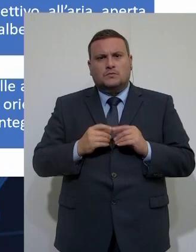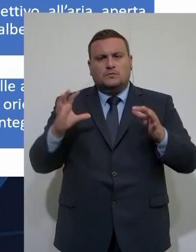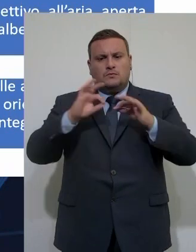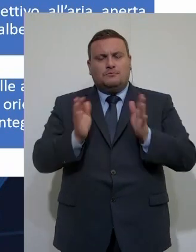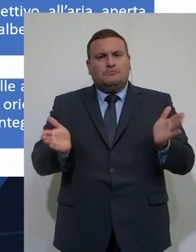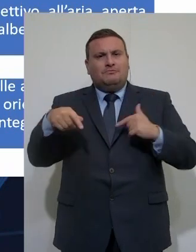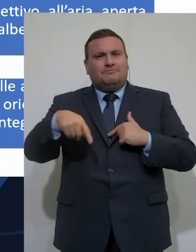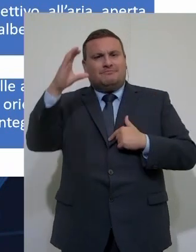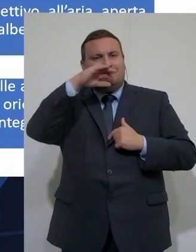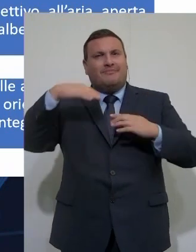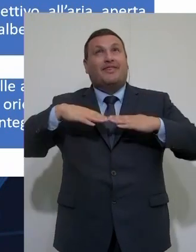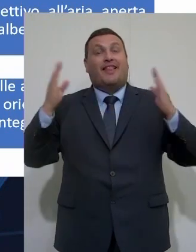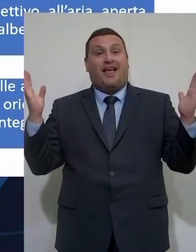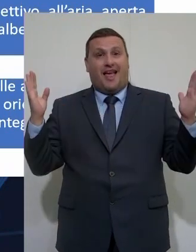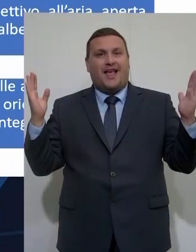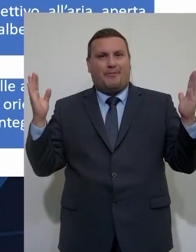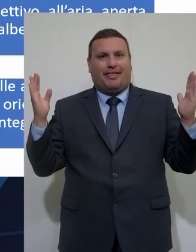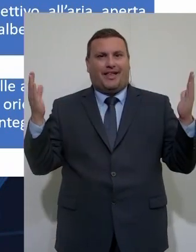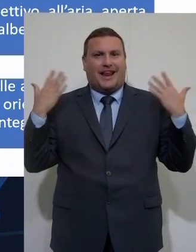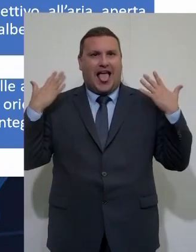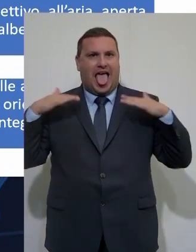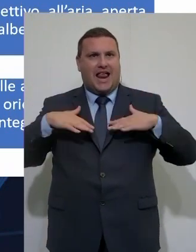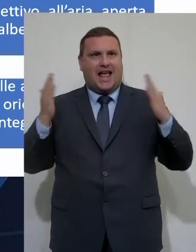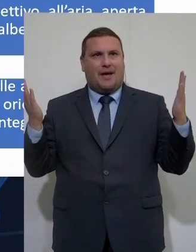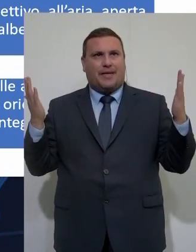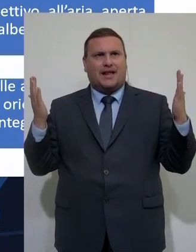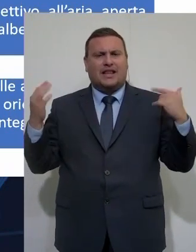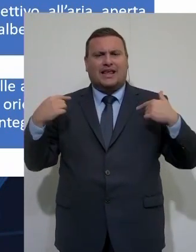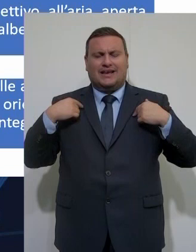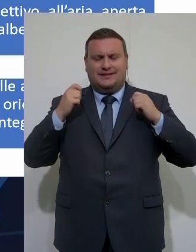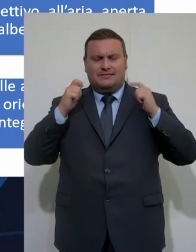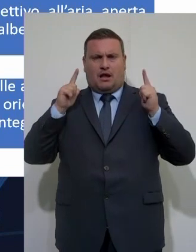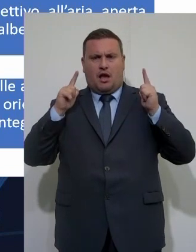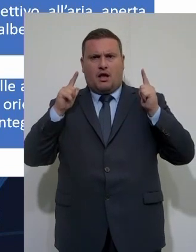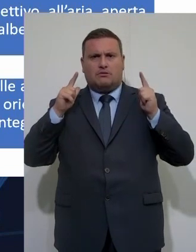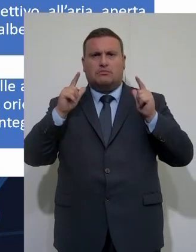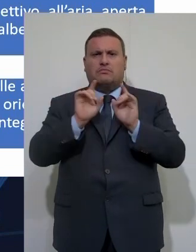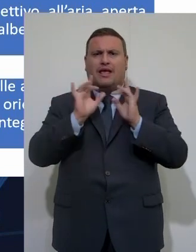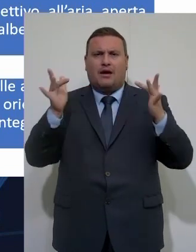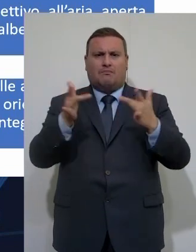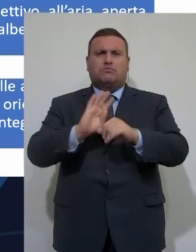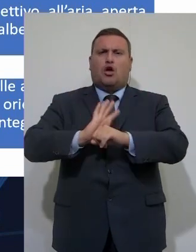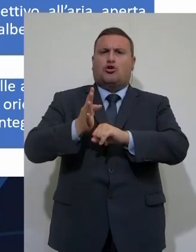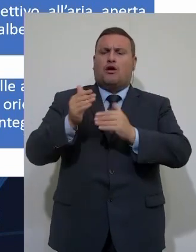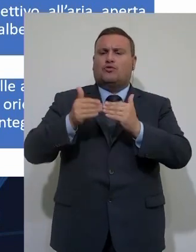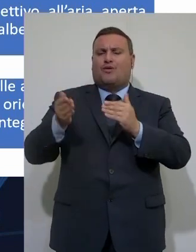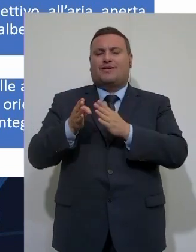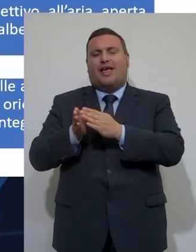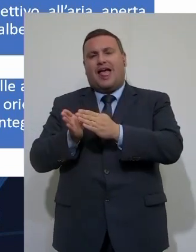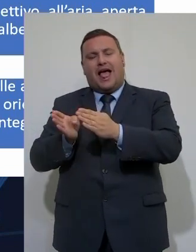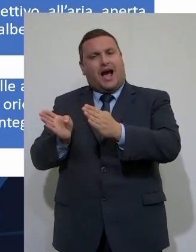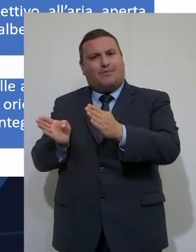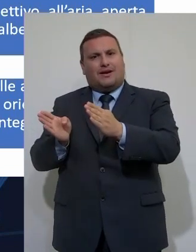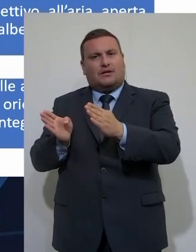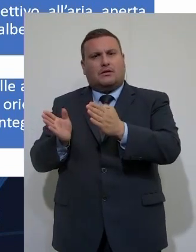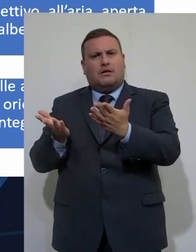ricordo ancora con sgomento quando c'è stata la riapertura post-Covid, che nelle prime linee guida il settore del